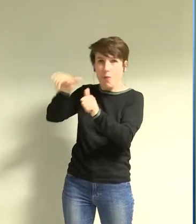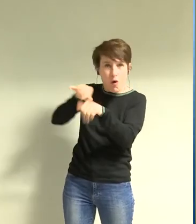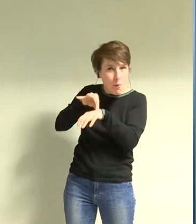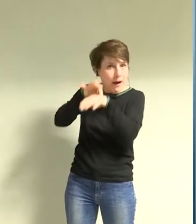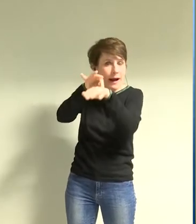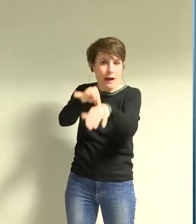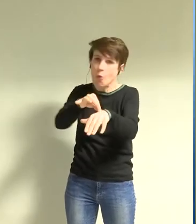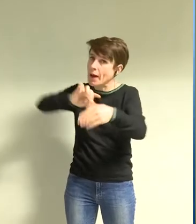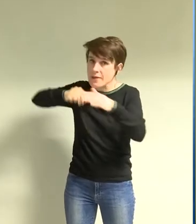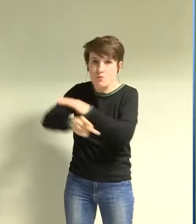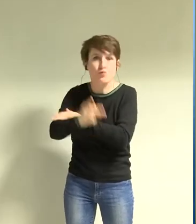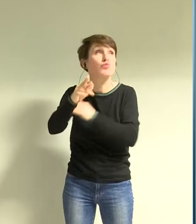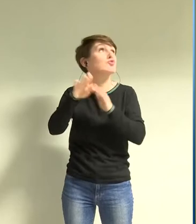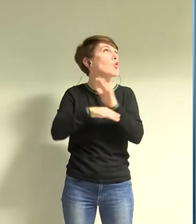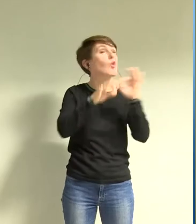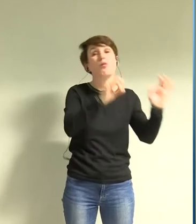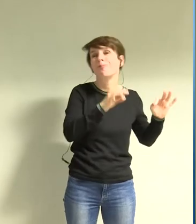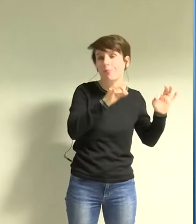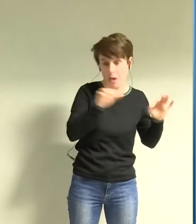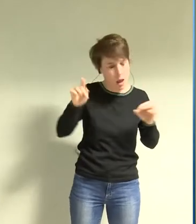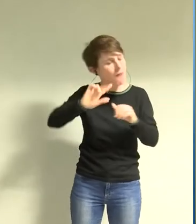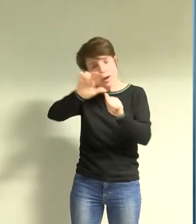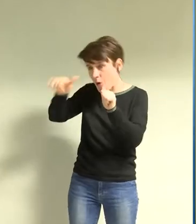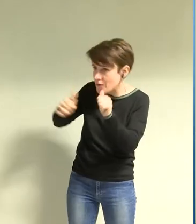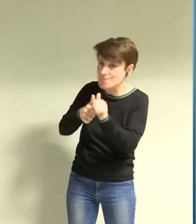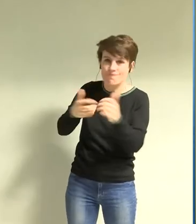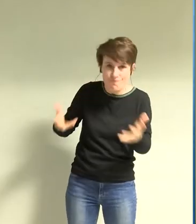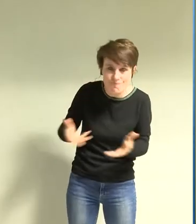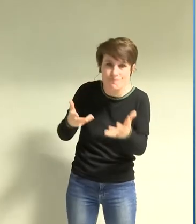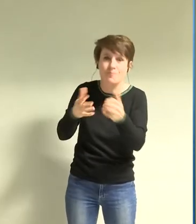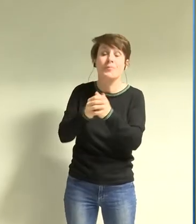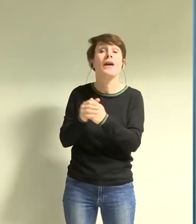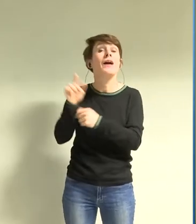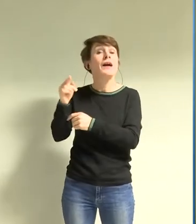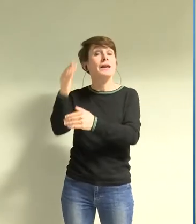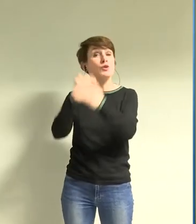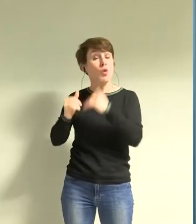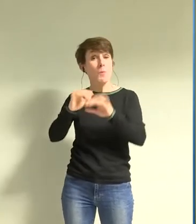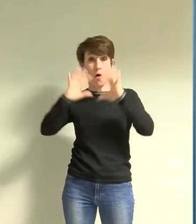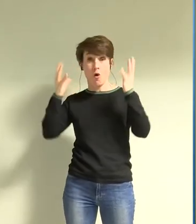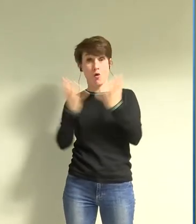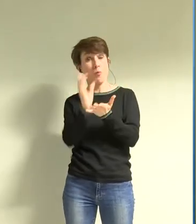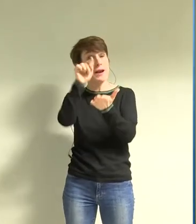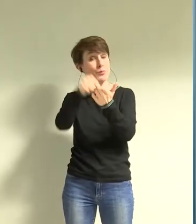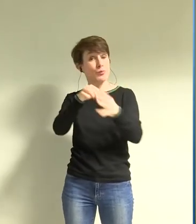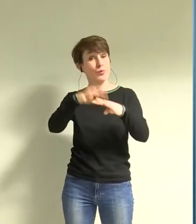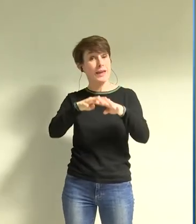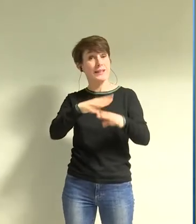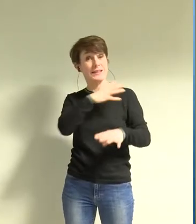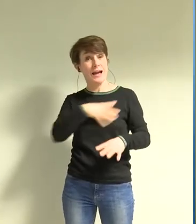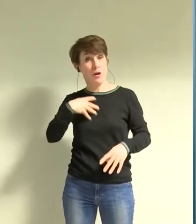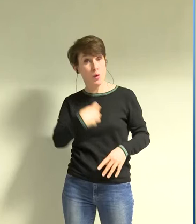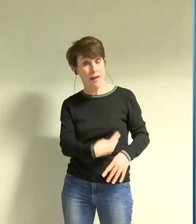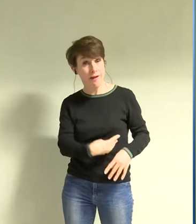d'habitude et c'est parce que le plan global qui a été proposé à l'arlequin était extrêmement cohérent et je crois que tout le monde a